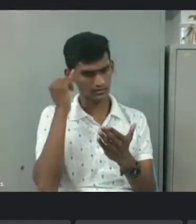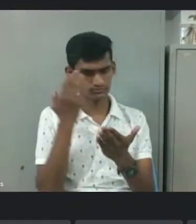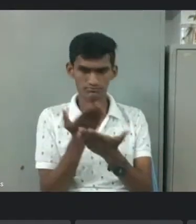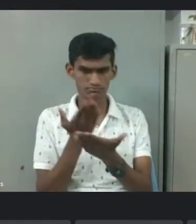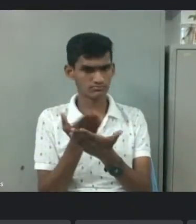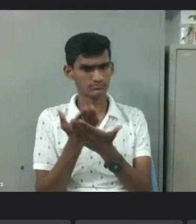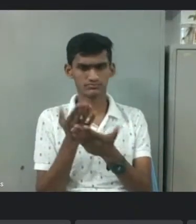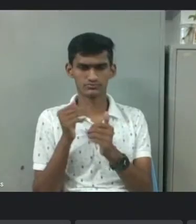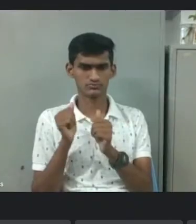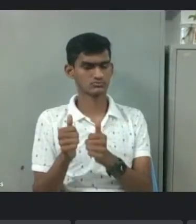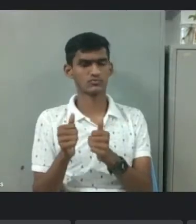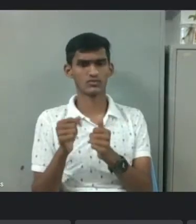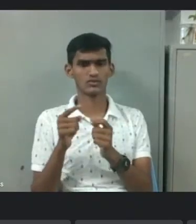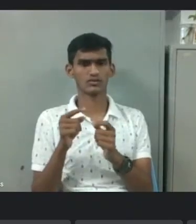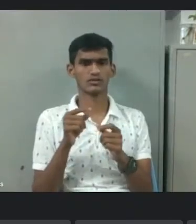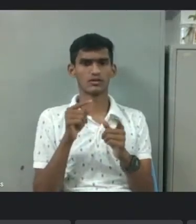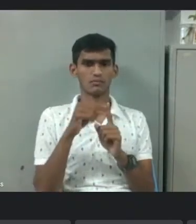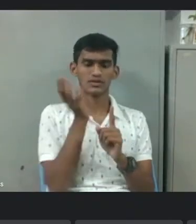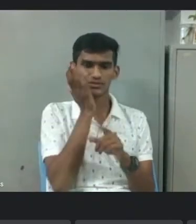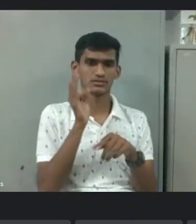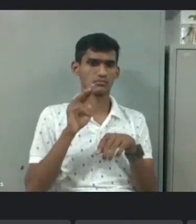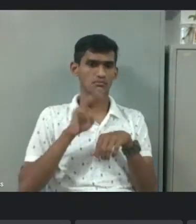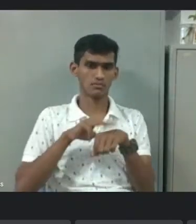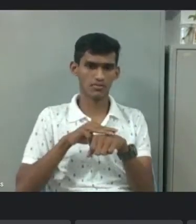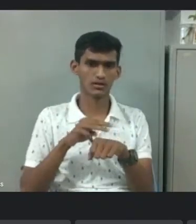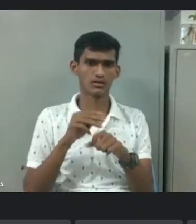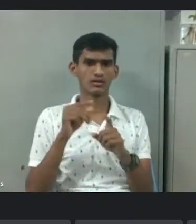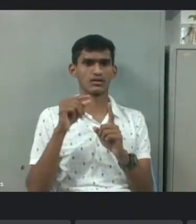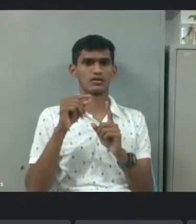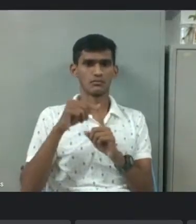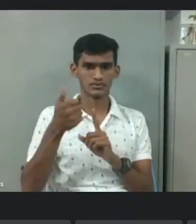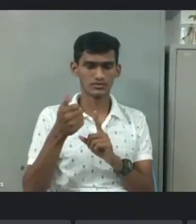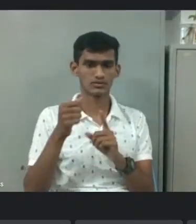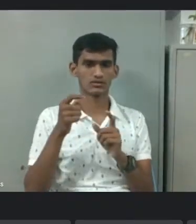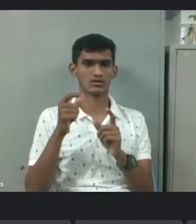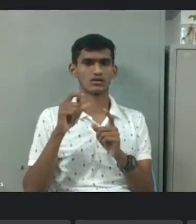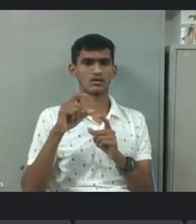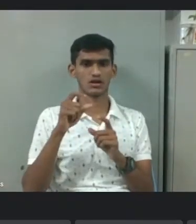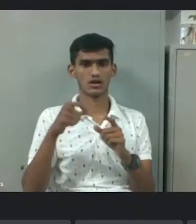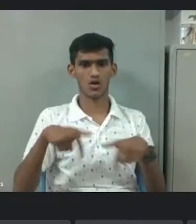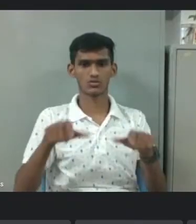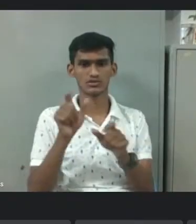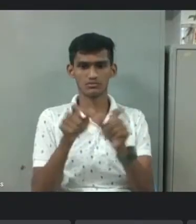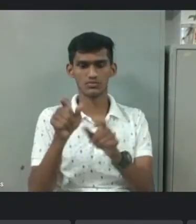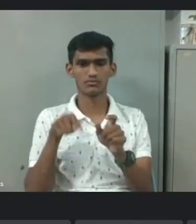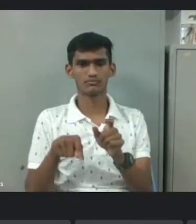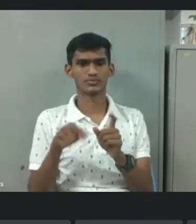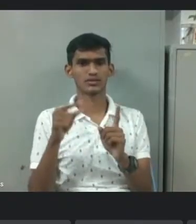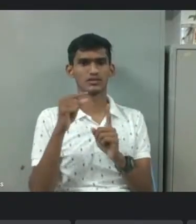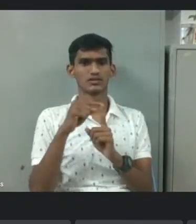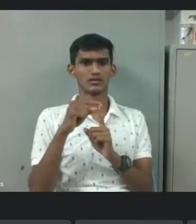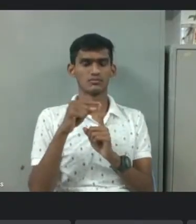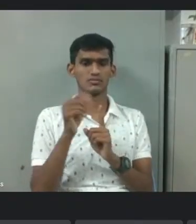പഞ്ചായത്തുകളും പഞ്ചായത്ത് മെമ്പർമാരും കൗൺസിലർമാരും പ്രസിഡന്റും ഒക്കെ ചെയ്യുന്നത്. അപ്പോ ഈ ഒരു പഞ്ചായത്തിലേക്ക് അകത്തേക്ക് കയറി